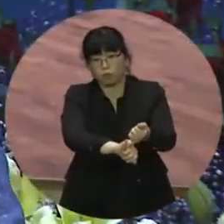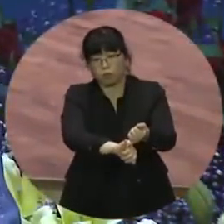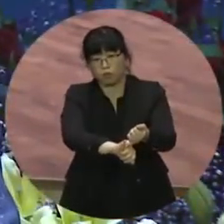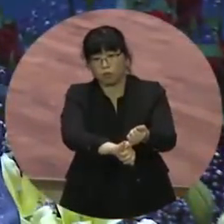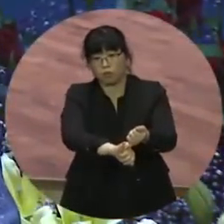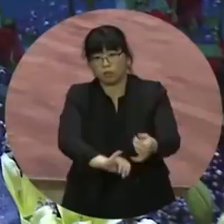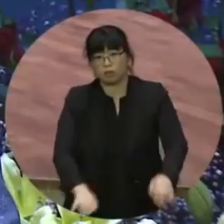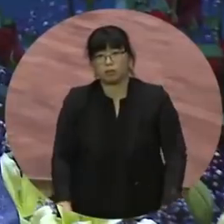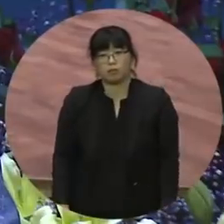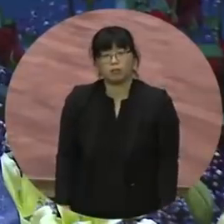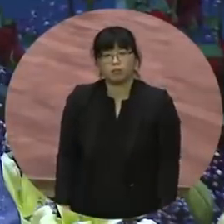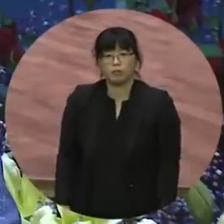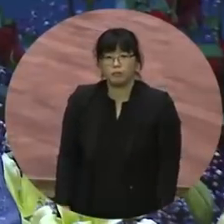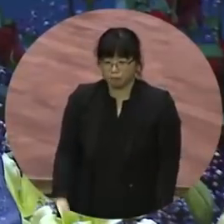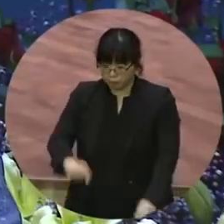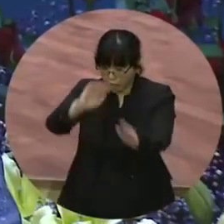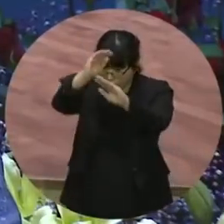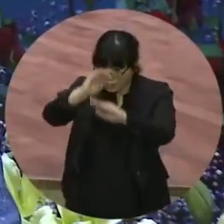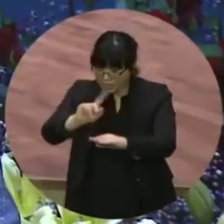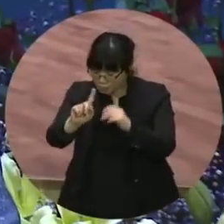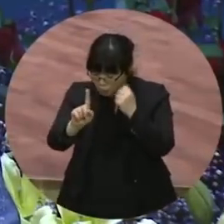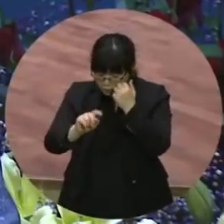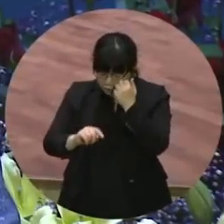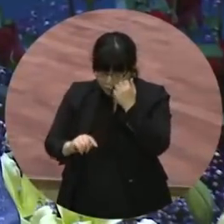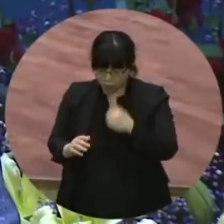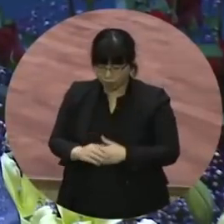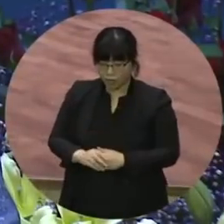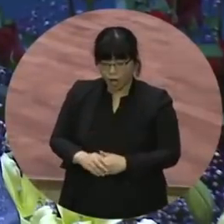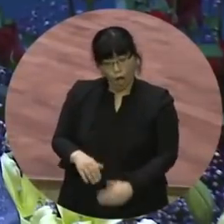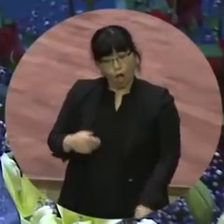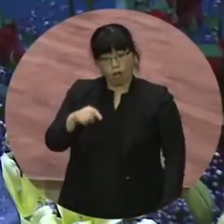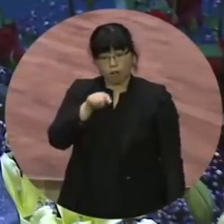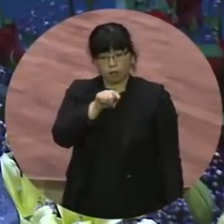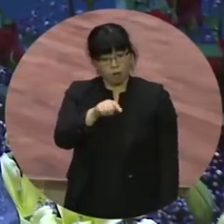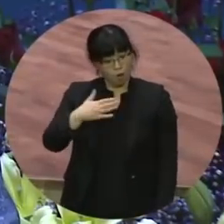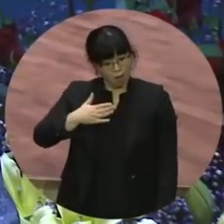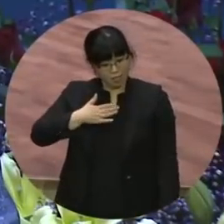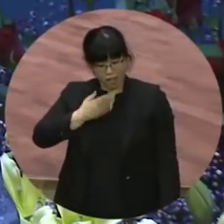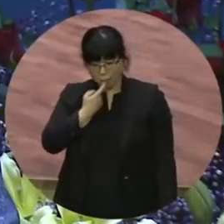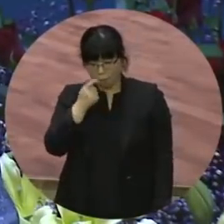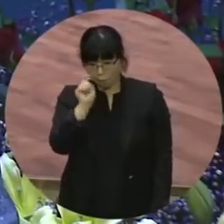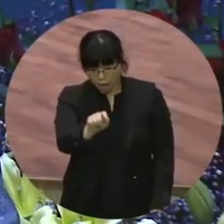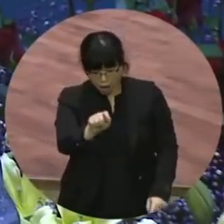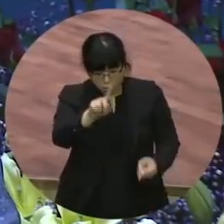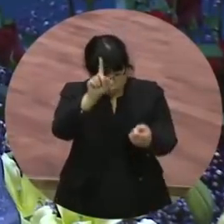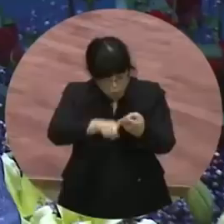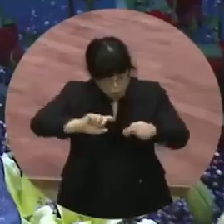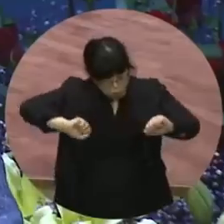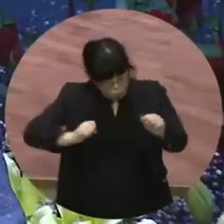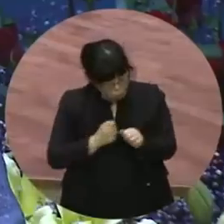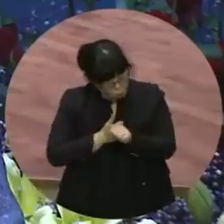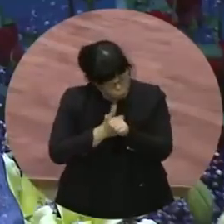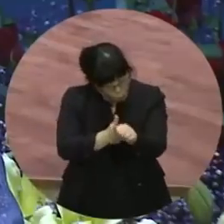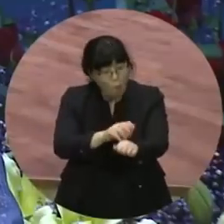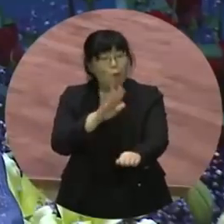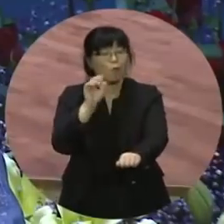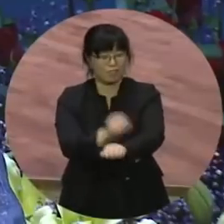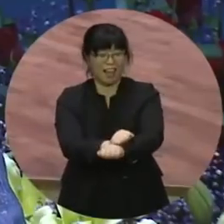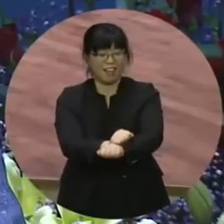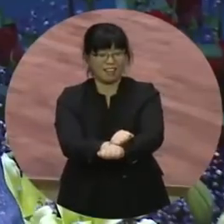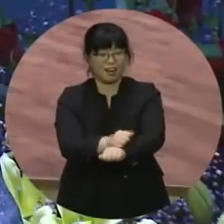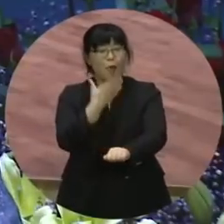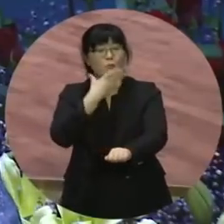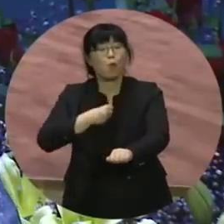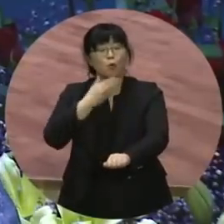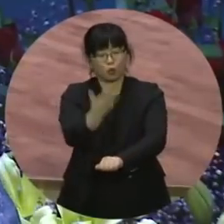하나님께서 아브라함과 그 후손에게 주신 놀라운 축복이 내가 네게 큰 복을 주고 너